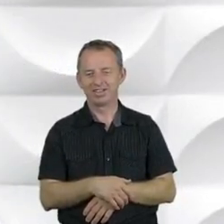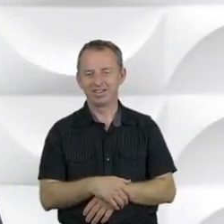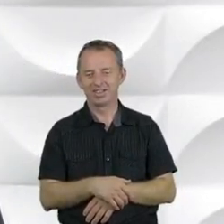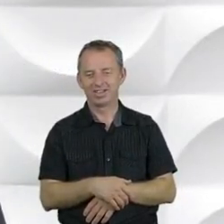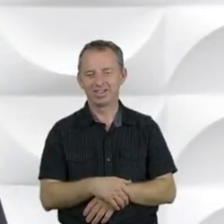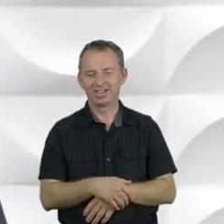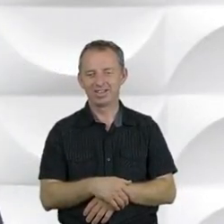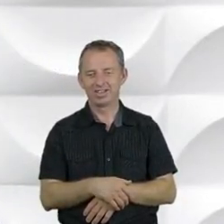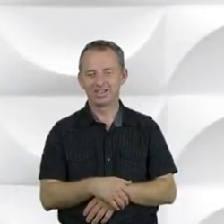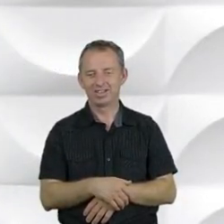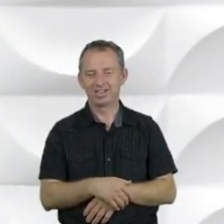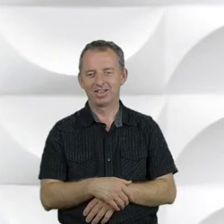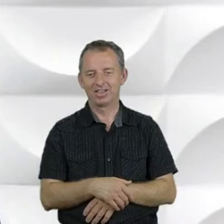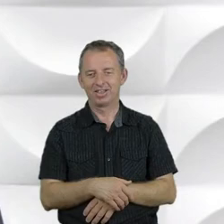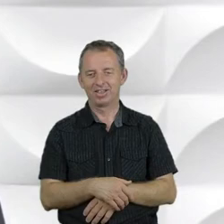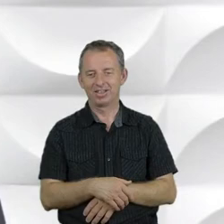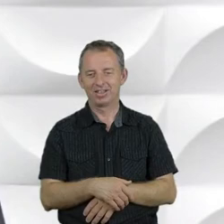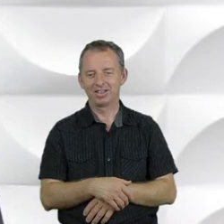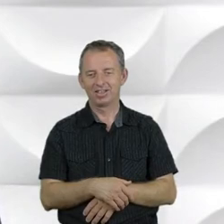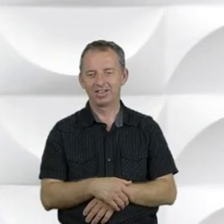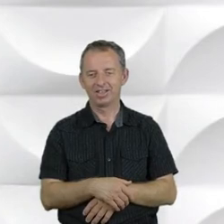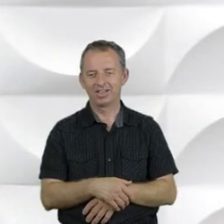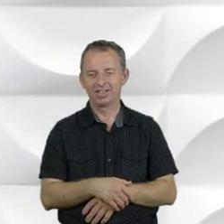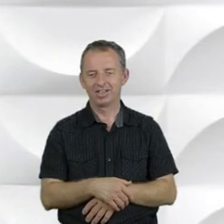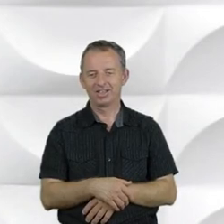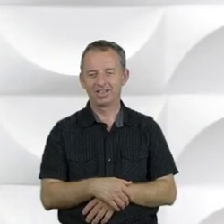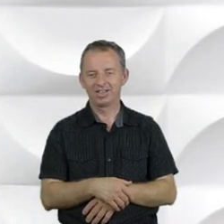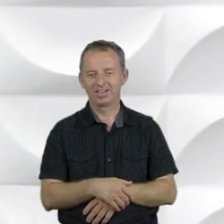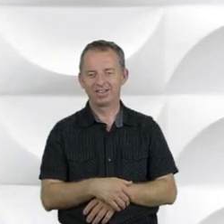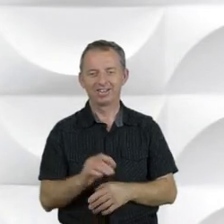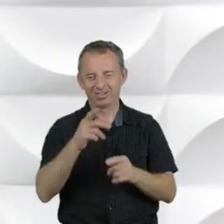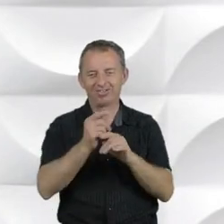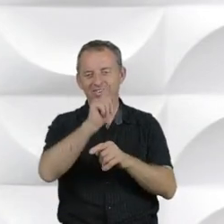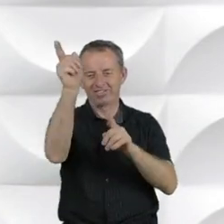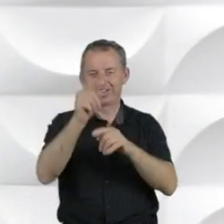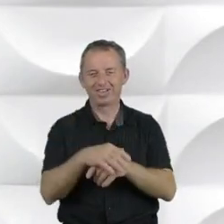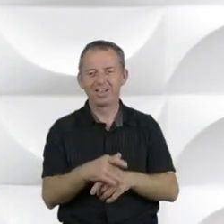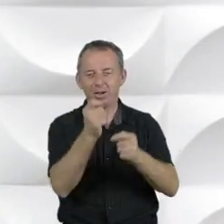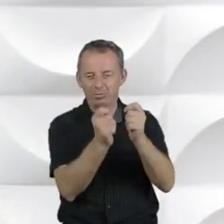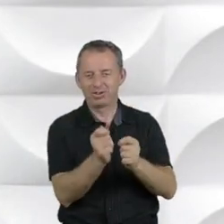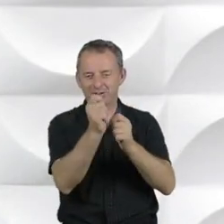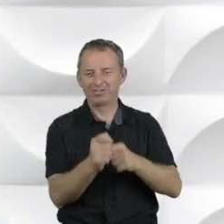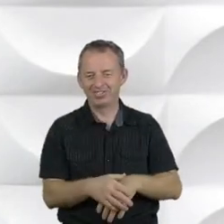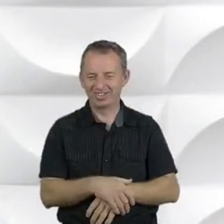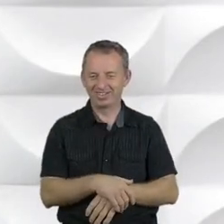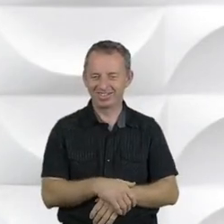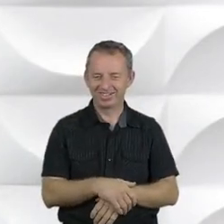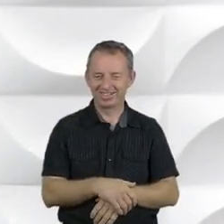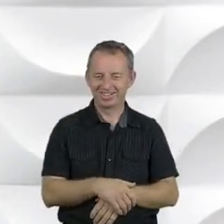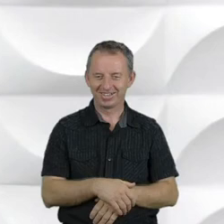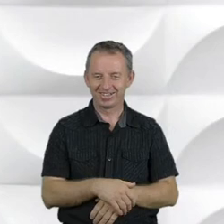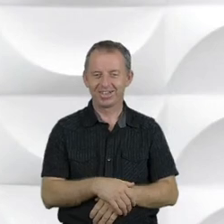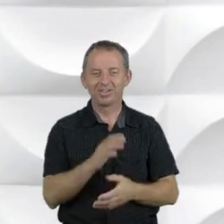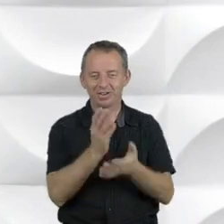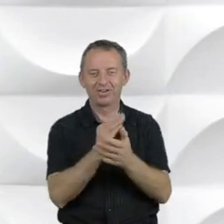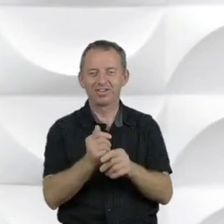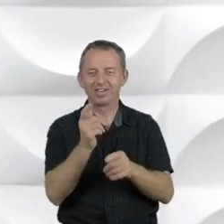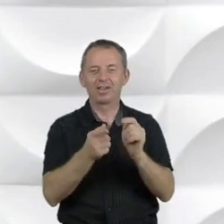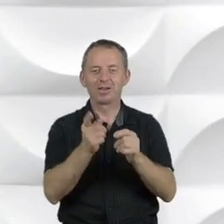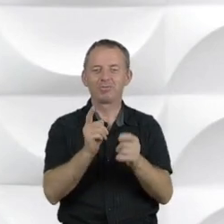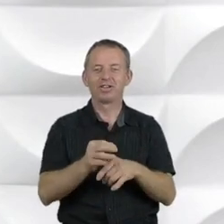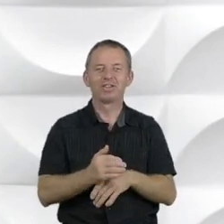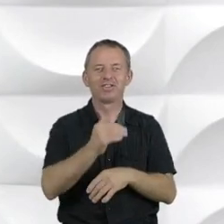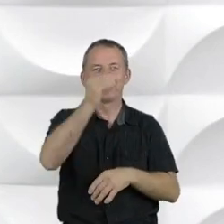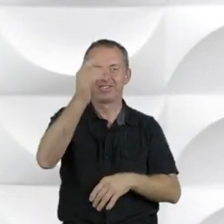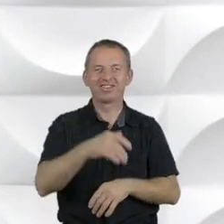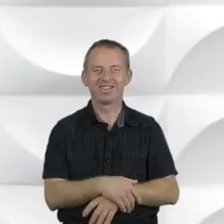Ktoś powinien mieć tam linkę albo sznurek u tej dużej wskazówki i przytrzymywać, bo ona już idzie za bardzo do